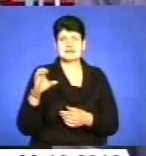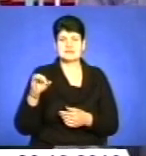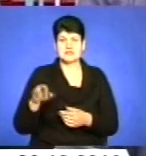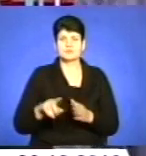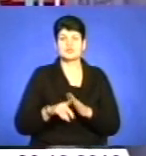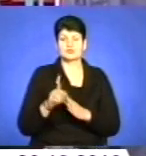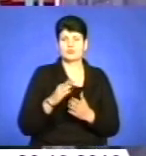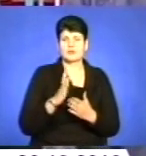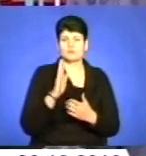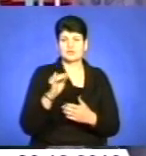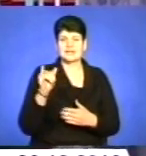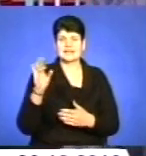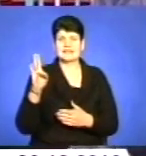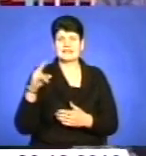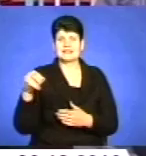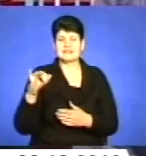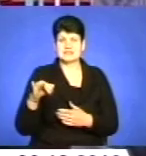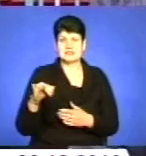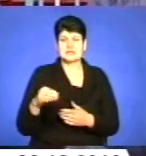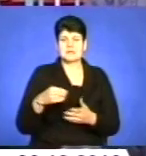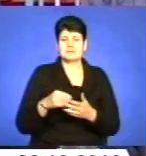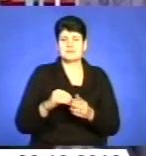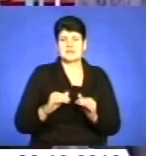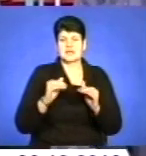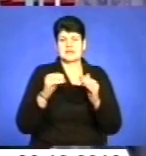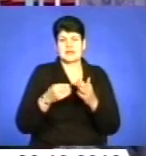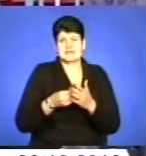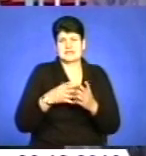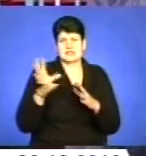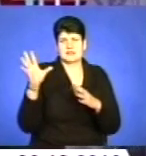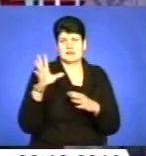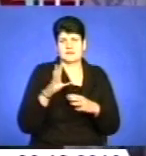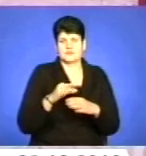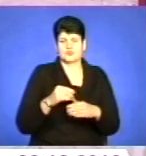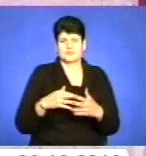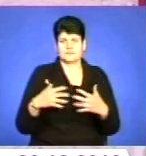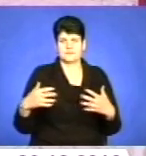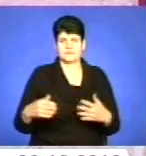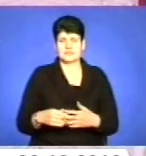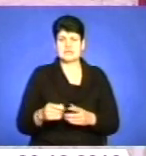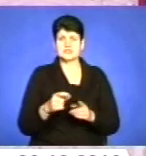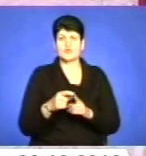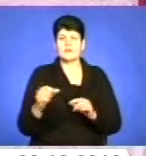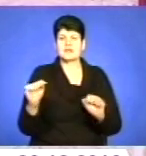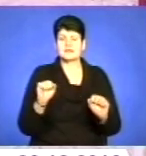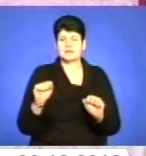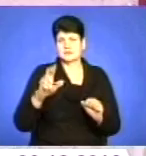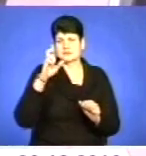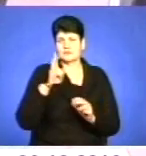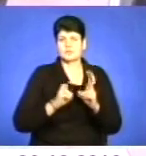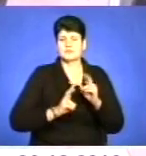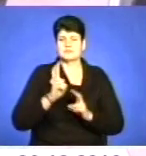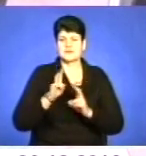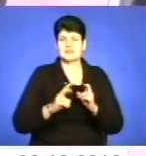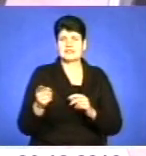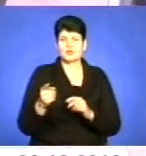спочатку індексація, а потім вже підвищення цін на будь-які послуги, на будь-які ціни на товари. За словами керівника комунального